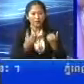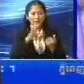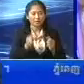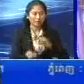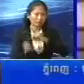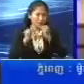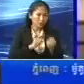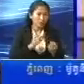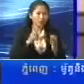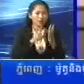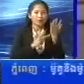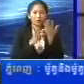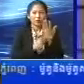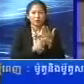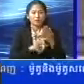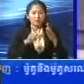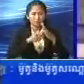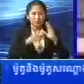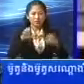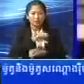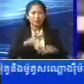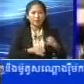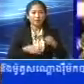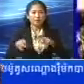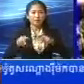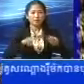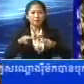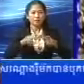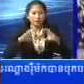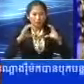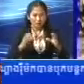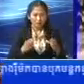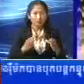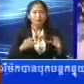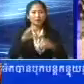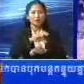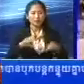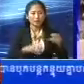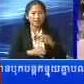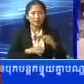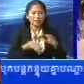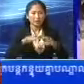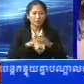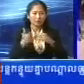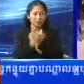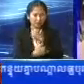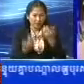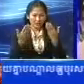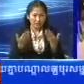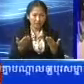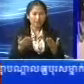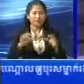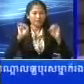ងខ្លះជាគម្រោងមួយដែលជាគ្រឹះនៃការចាប់ផ្ដើមសកម្មភាពអាជីវកម្មរបស់ក្រុមហ៊ុនតាម៉ាយ៉ាងសកម្មឃ្លាវខ្លានៅប្រទេសជានេះទៅទៀត